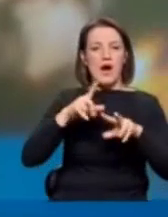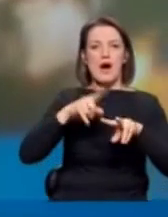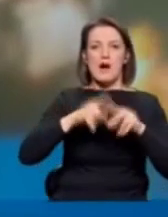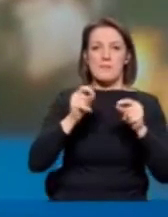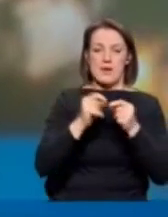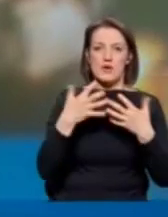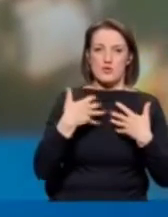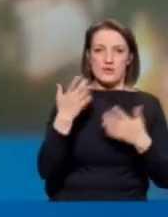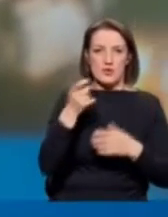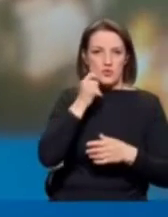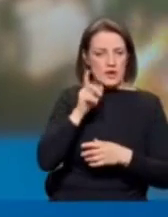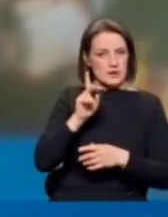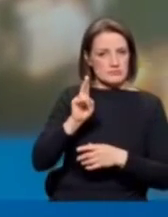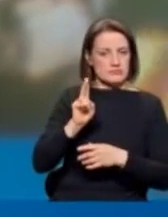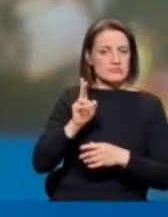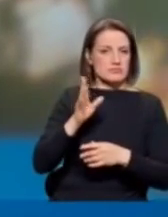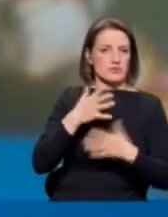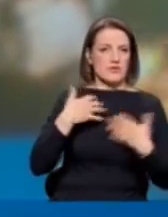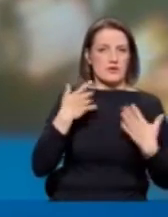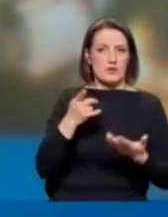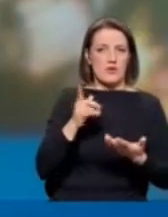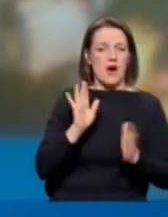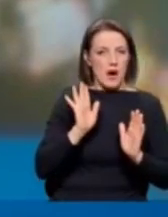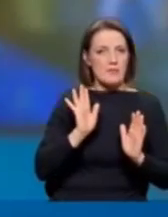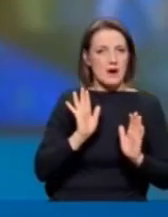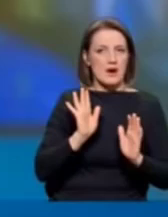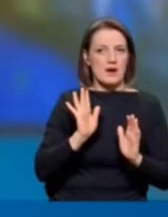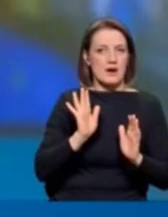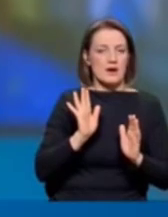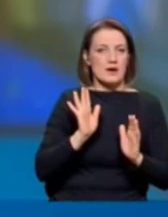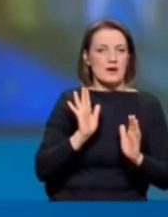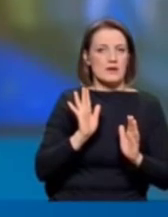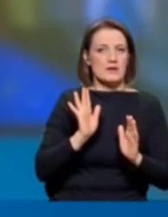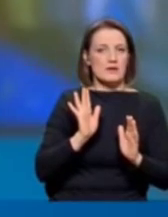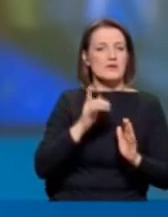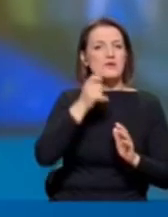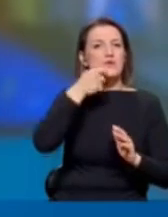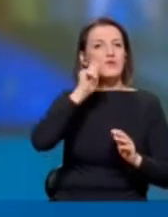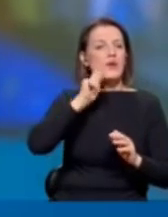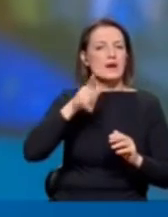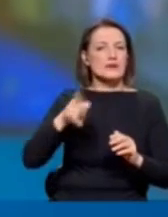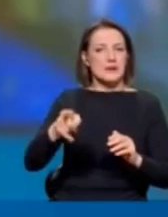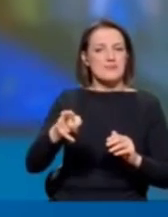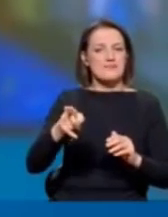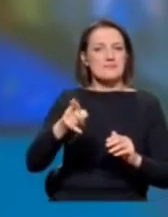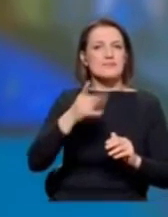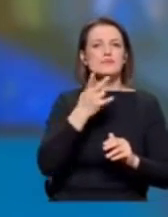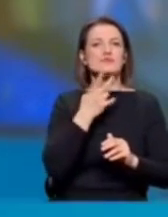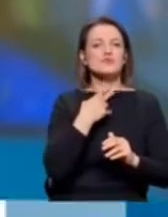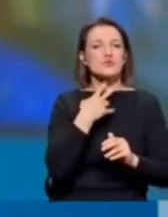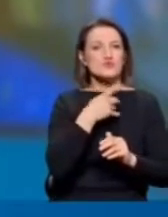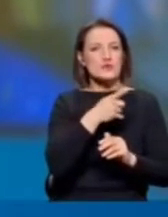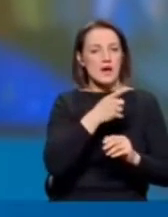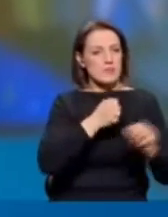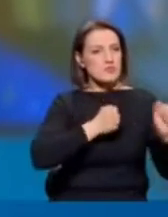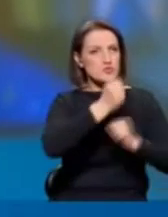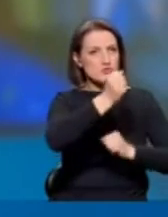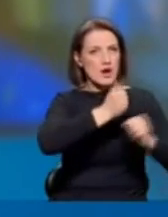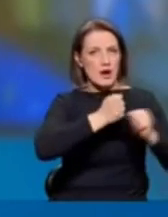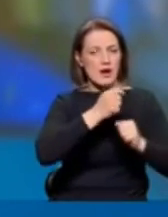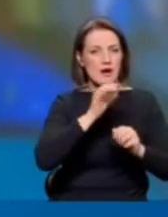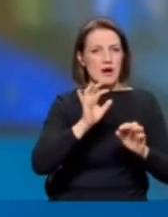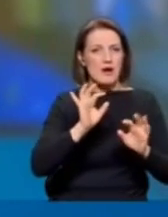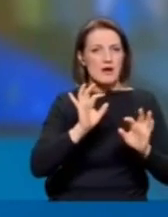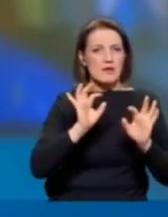Birliği'ne güveniyor ve fakat yüz üstü bırakıldılar yani Ukrayna'nın Rusya ile baş edebilmesi mümkün